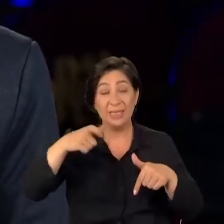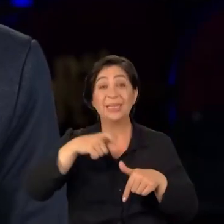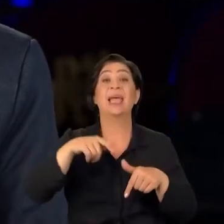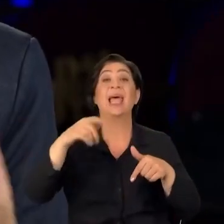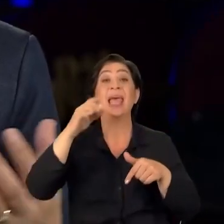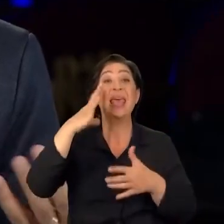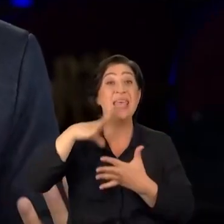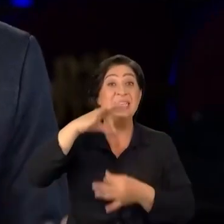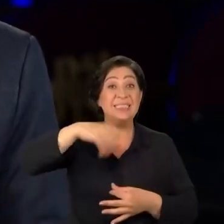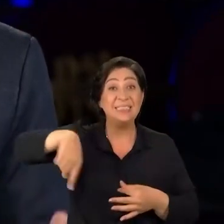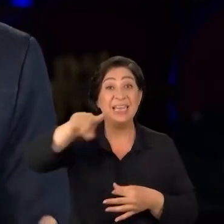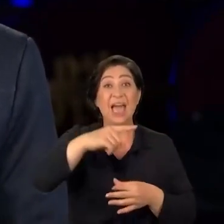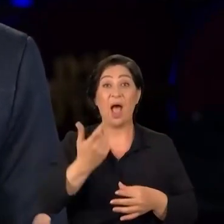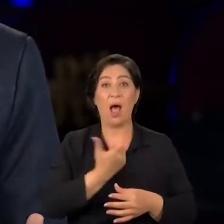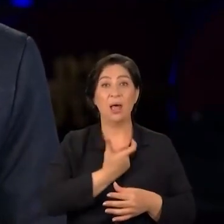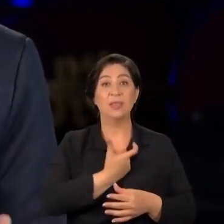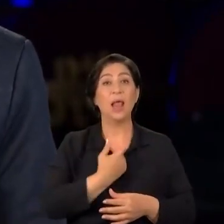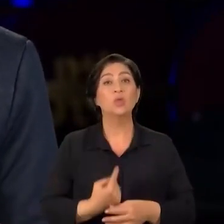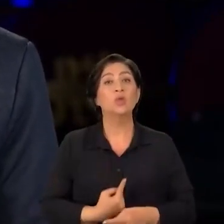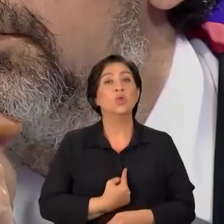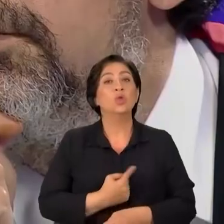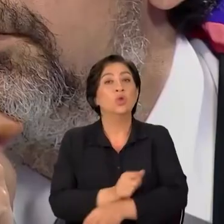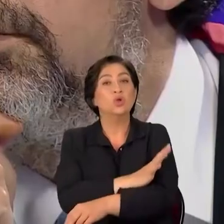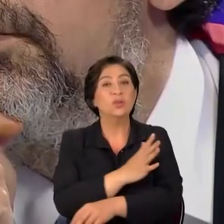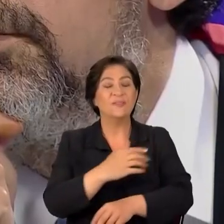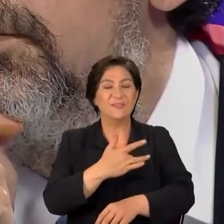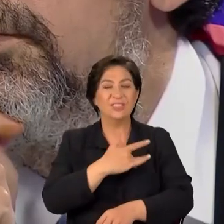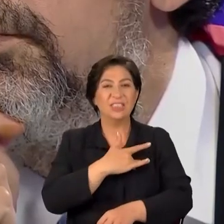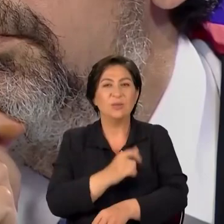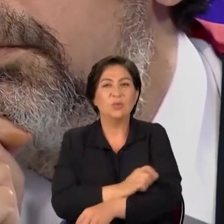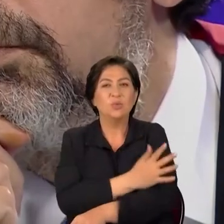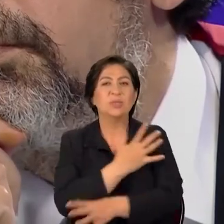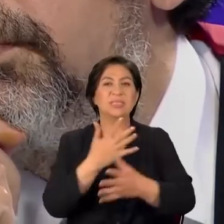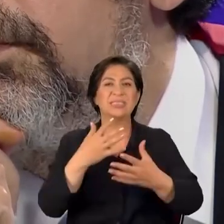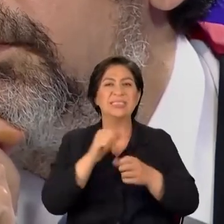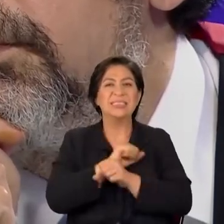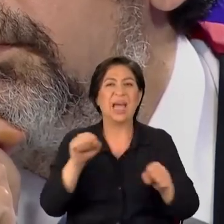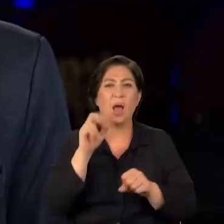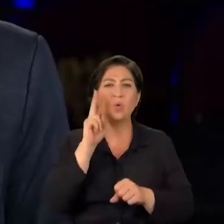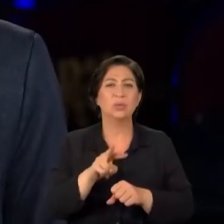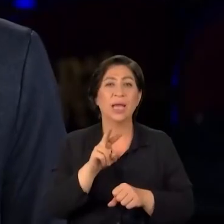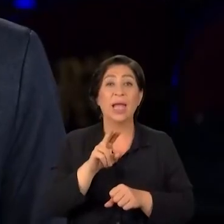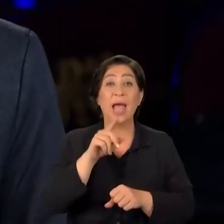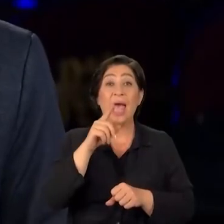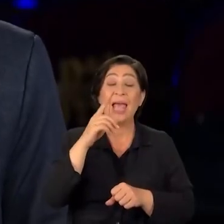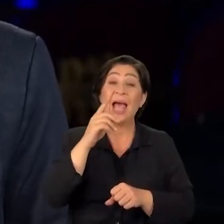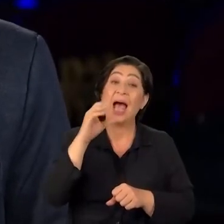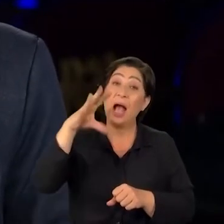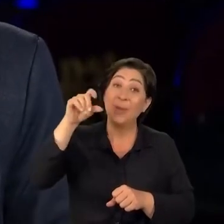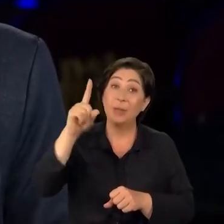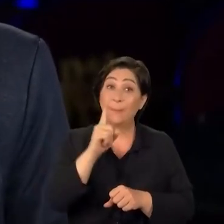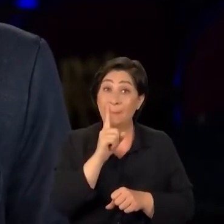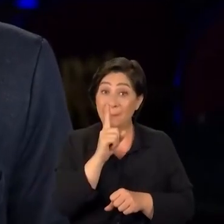insanların adalet duygusunun ve vicdan duygusunun zedelenmiş olması. Şimdi AK Parti bunu 7 Haziran 1 Kasım seçimleri